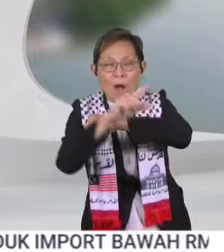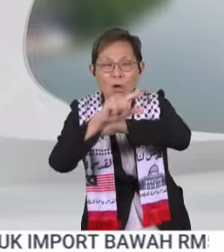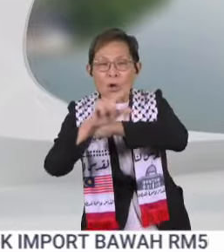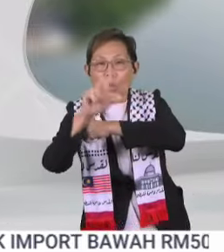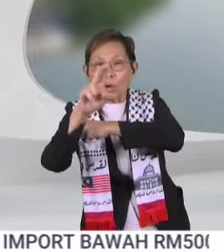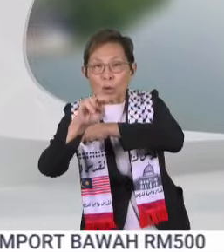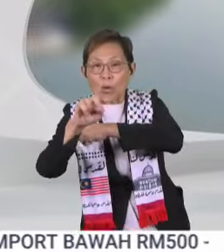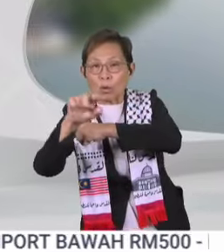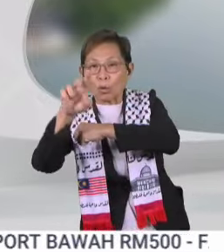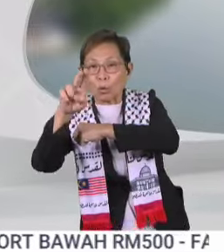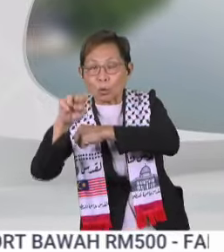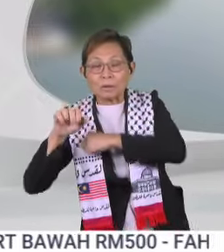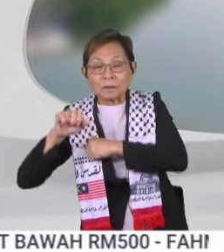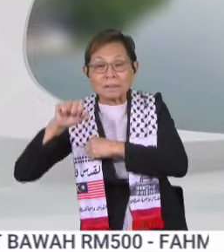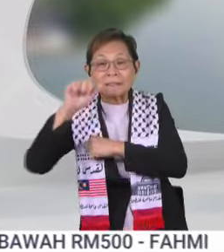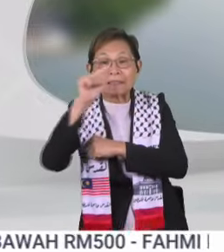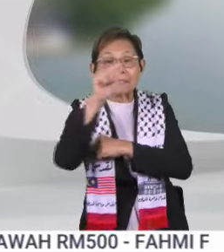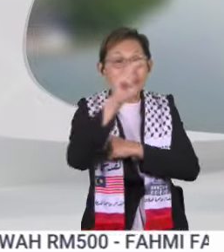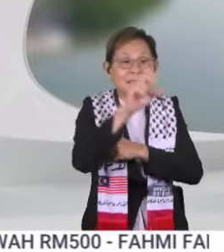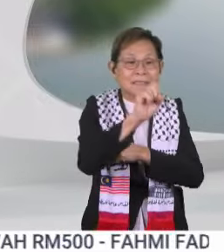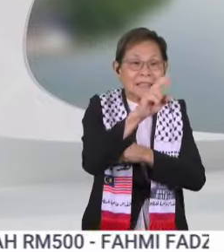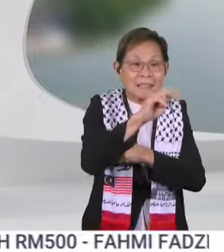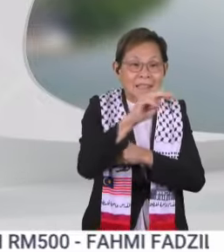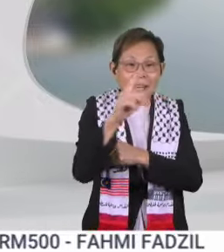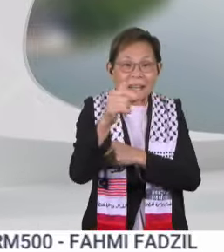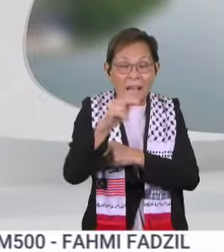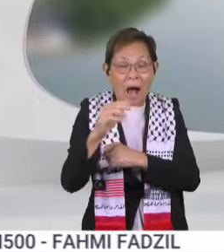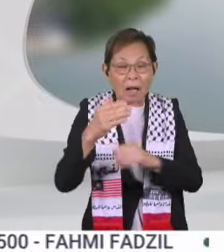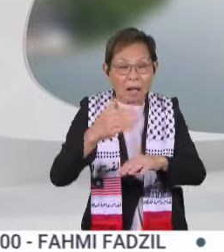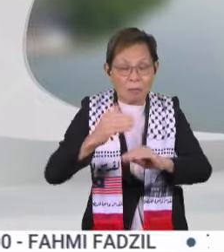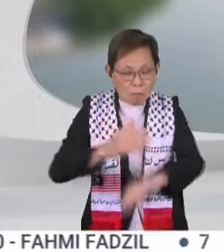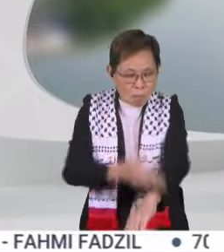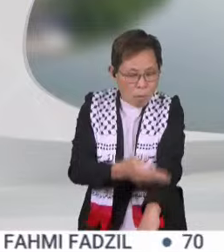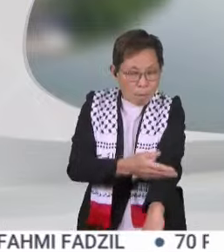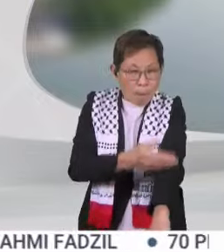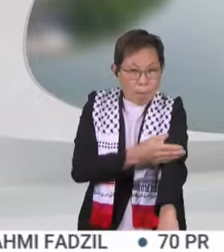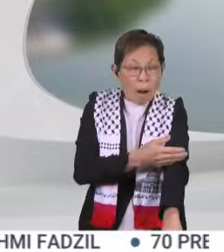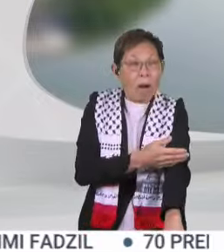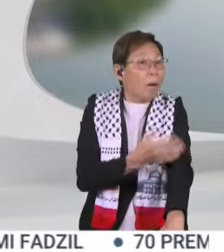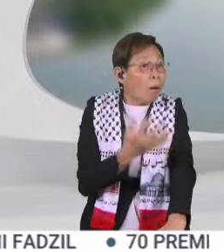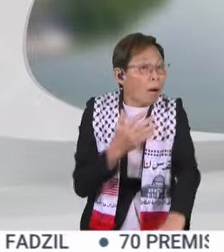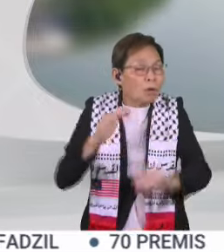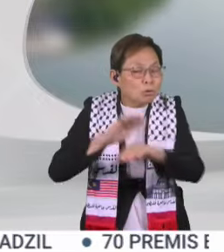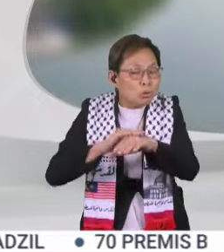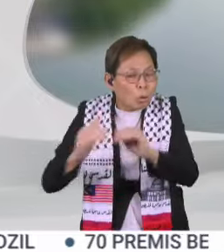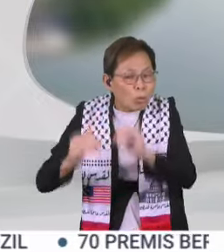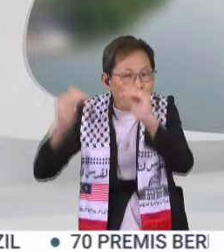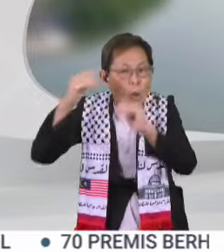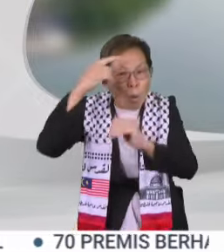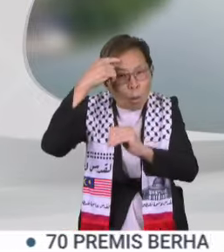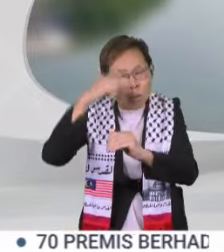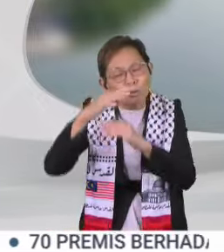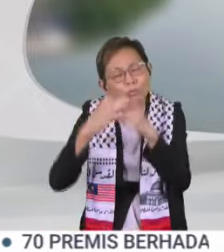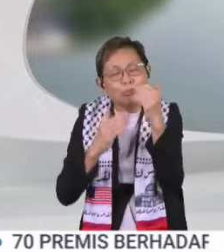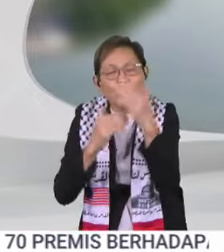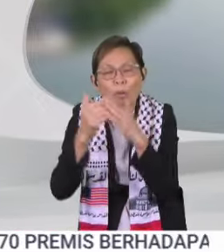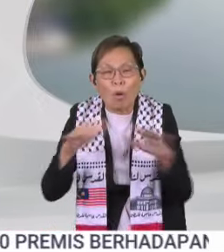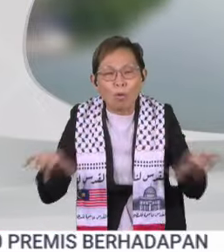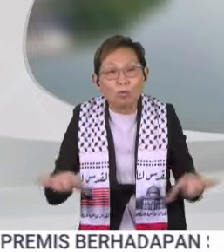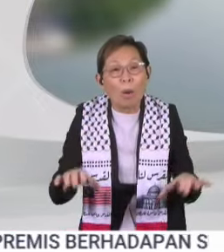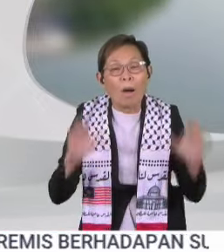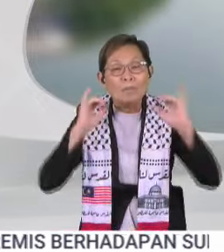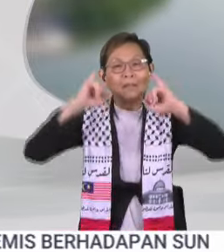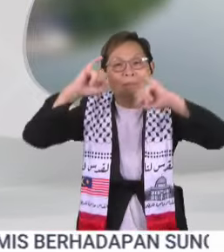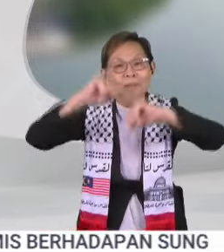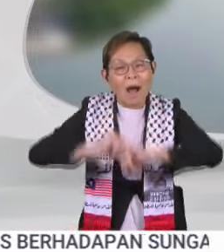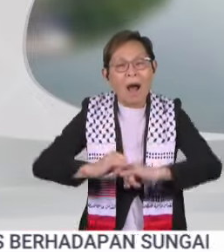Sandakan akan dinaik taraf secara berperingkat bagi memberi keselesaan kepada penduduk untuk menjalani ibadah Adun dilantik